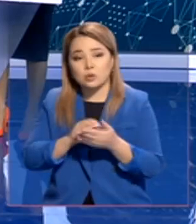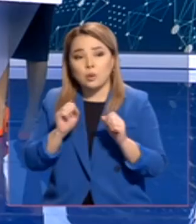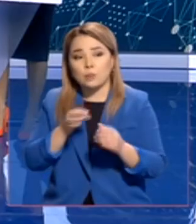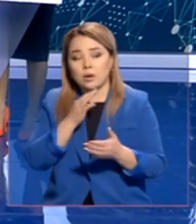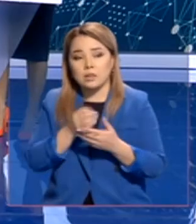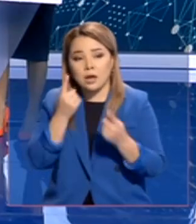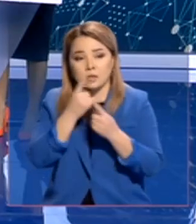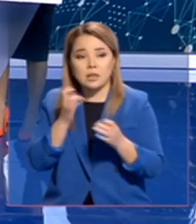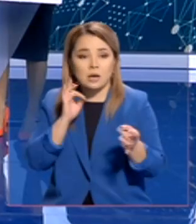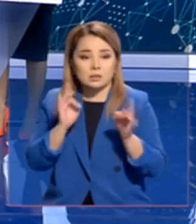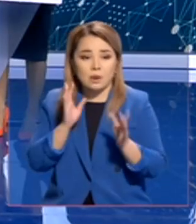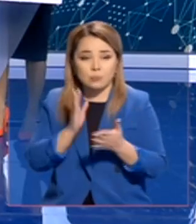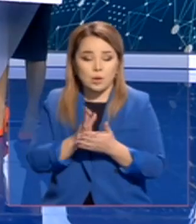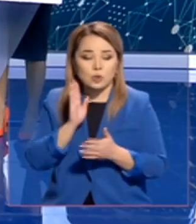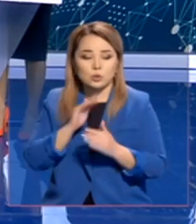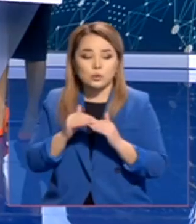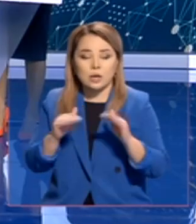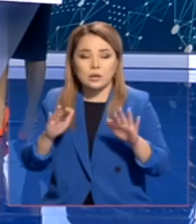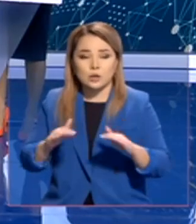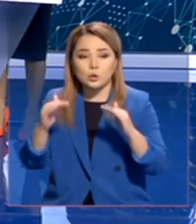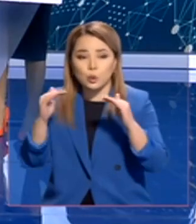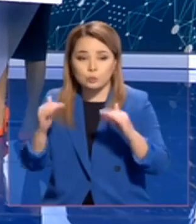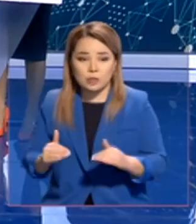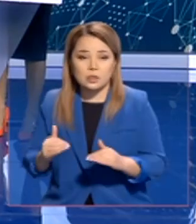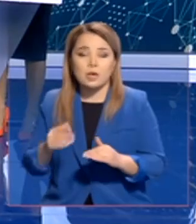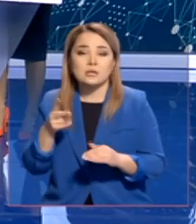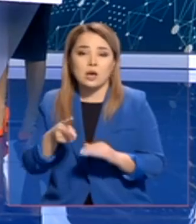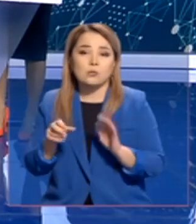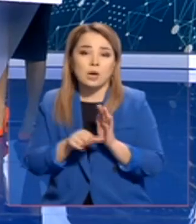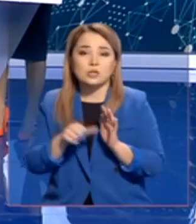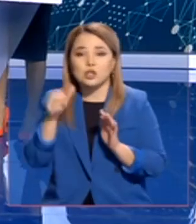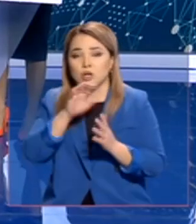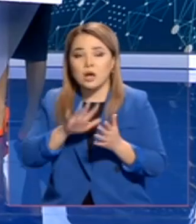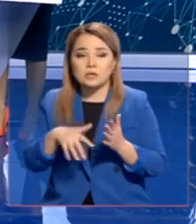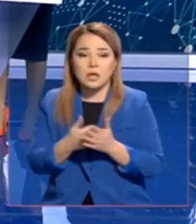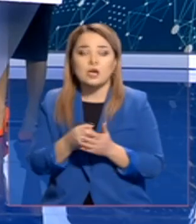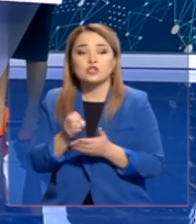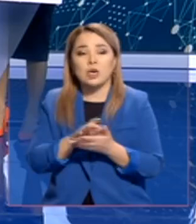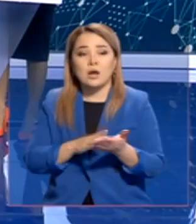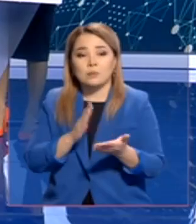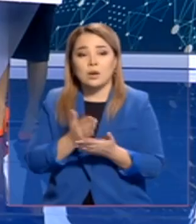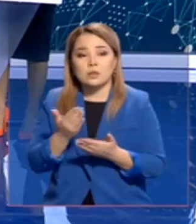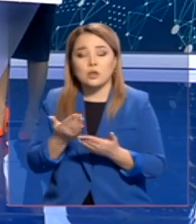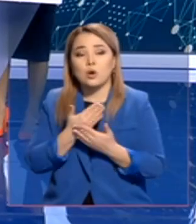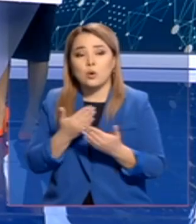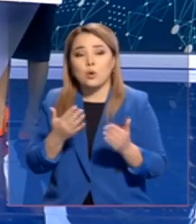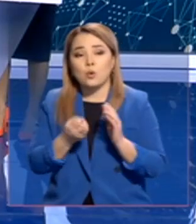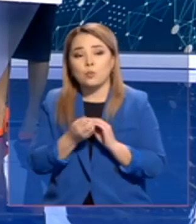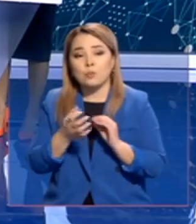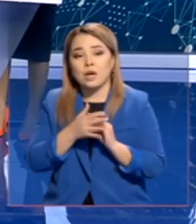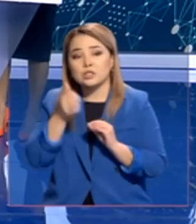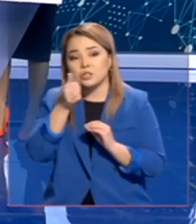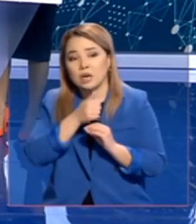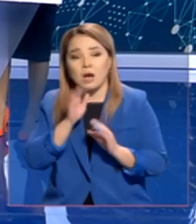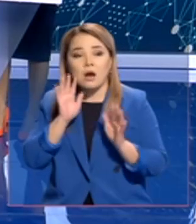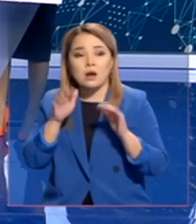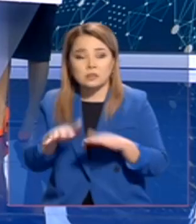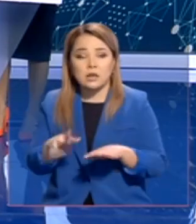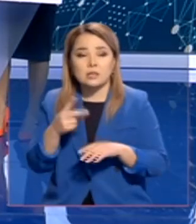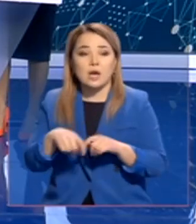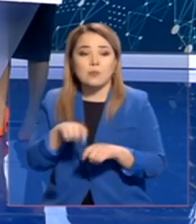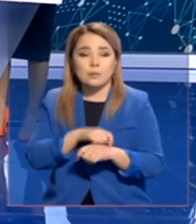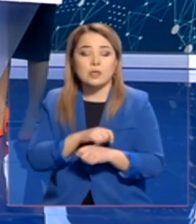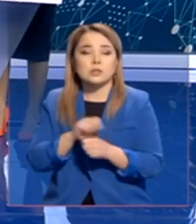деп дабыл қағып жүр. Су деңгейінің төмендеуі 2006 жылдан бері жалғасып келеді. Соңғы 15 жылда Каспий теңізі 2